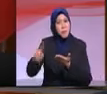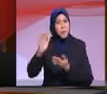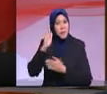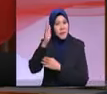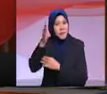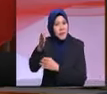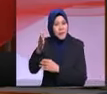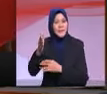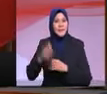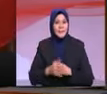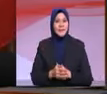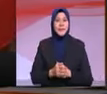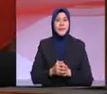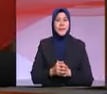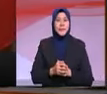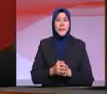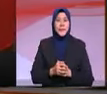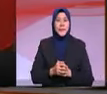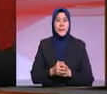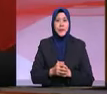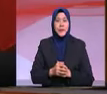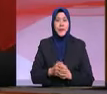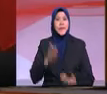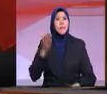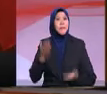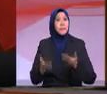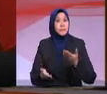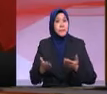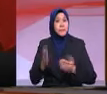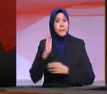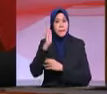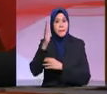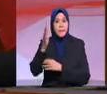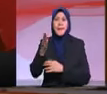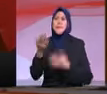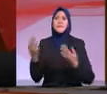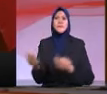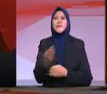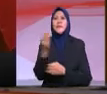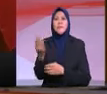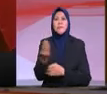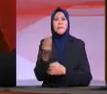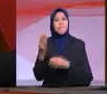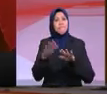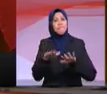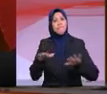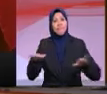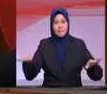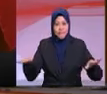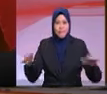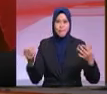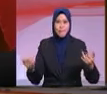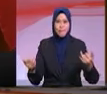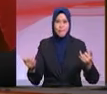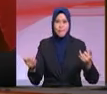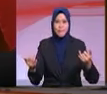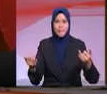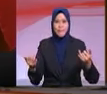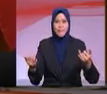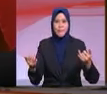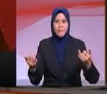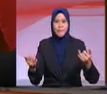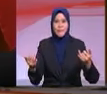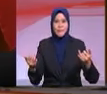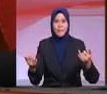datang. Jadi mungkin kita akan lebih santai dari segi kita